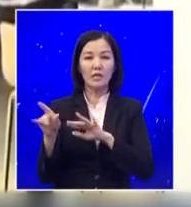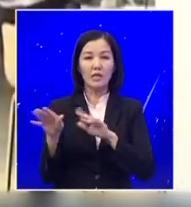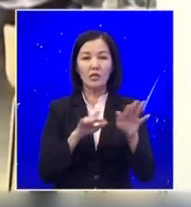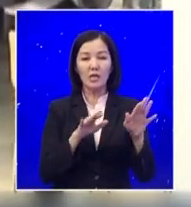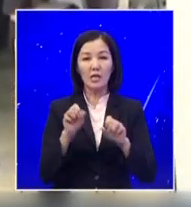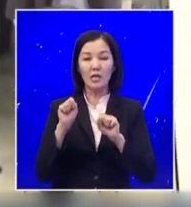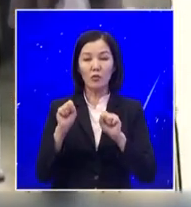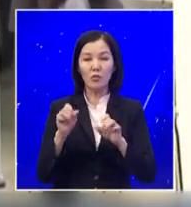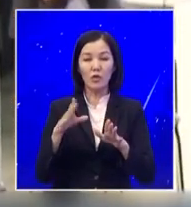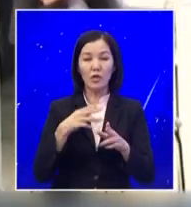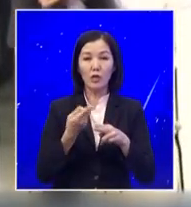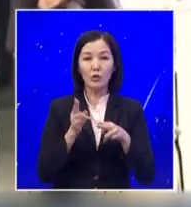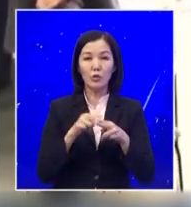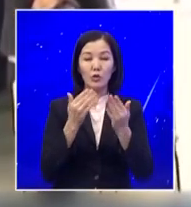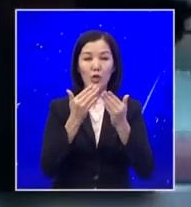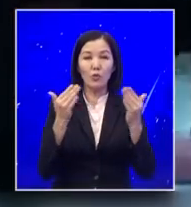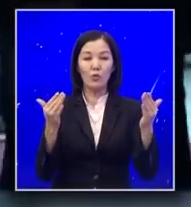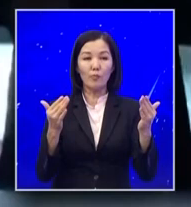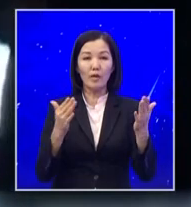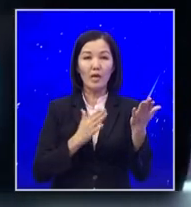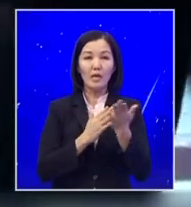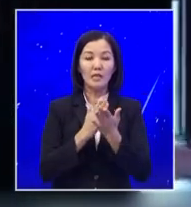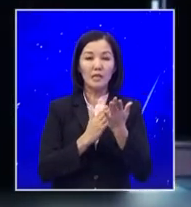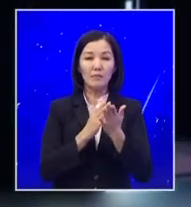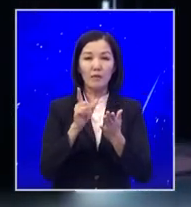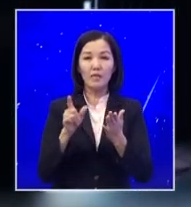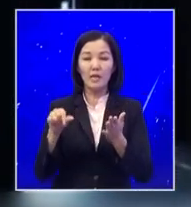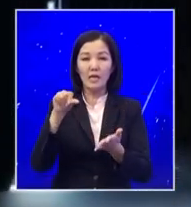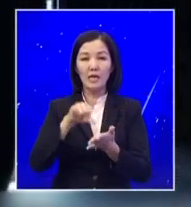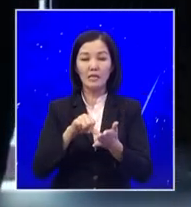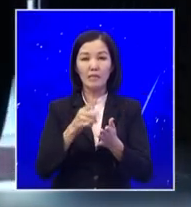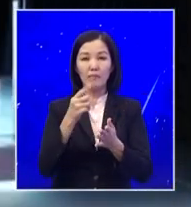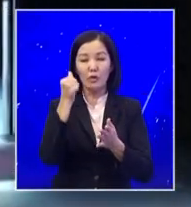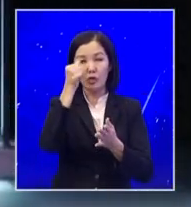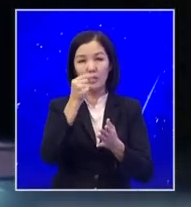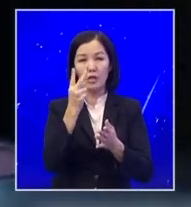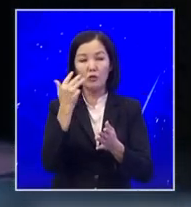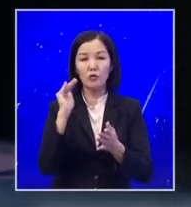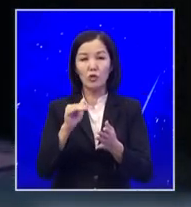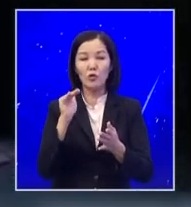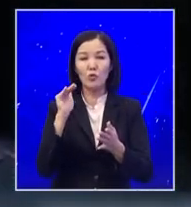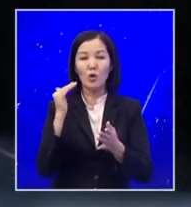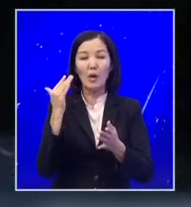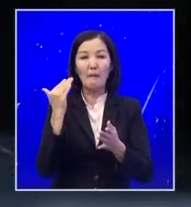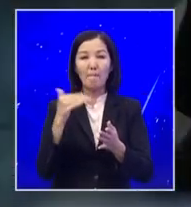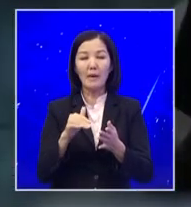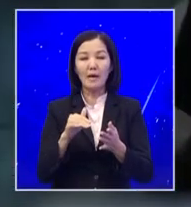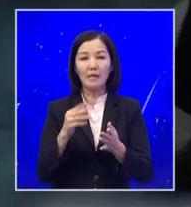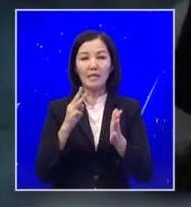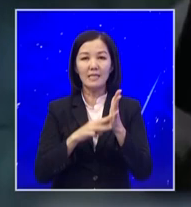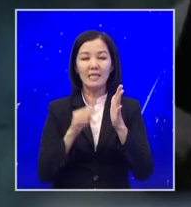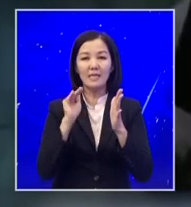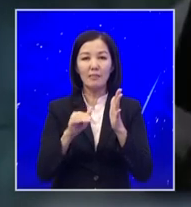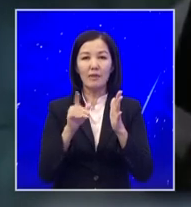мейінше сақтады. Сондықтан көрмеге тек сала мамандары ғана қатысты. Жыл сайын 250 мың адам қатысатын жиынды биыл 80 мыңдай